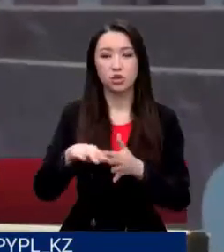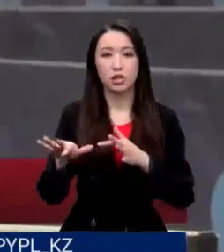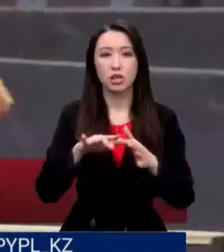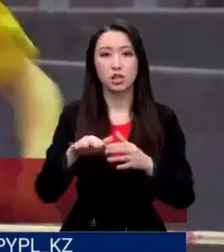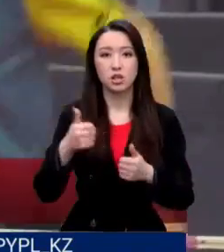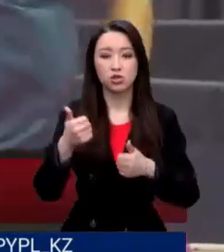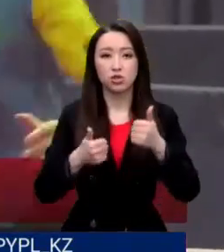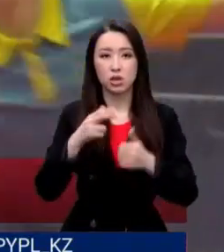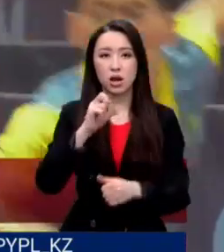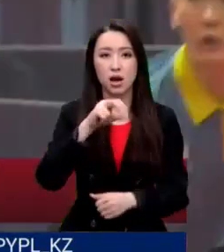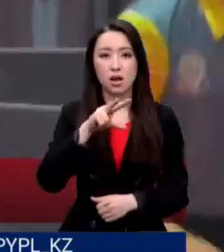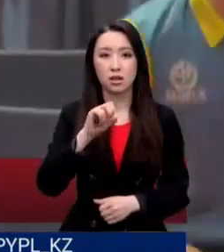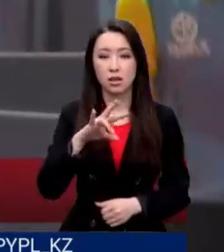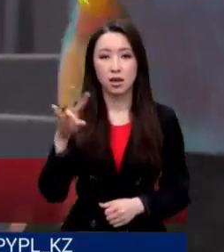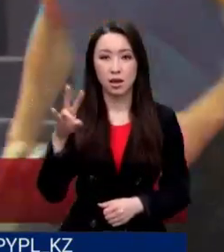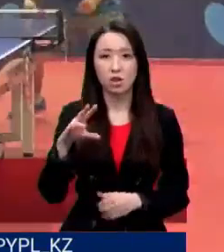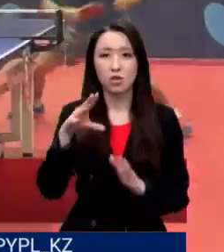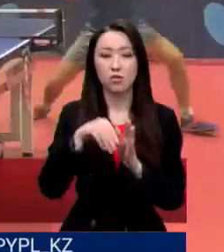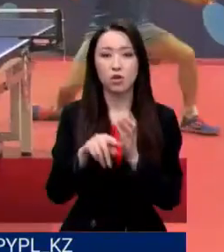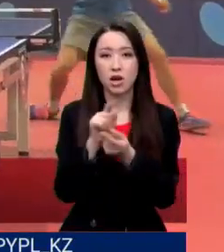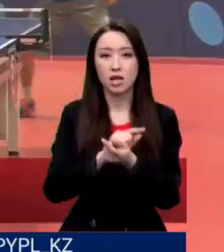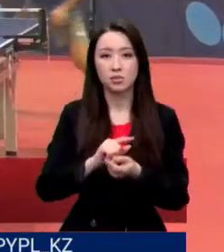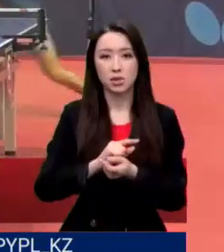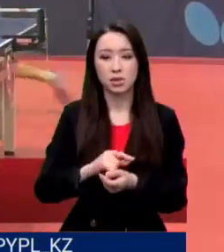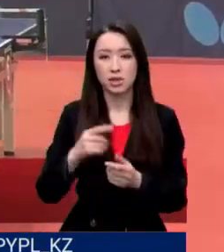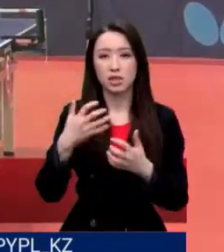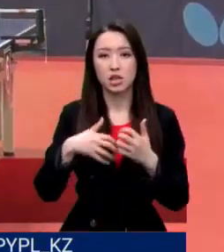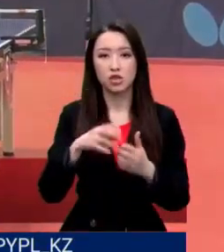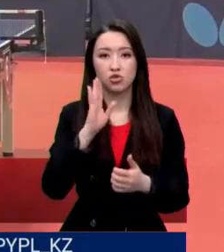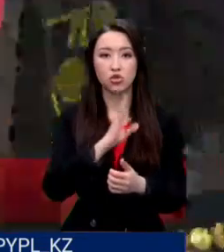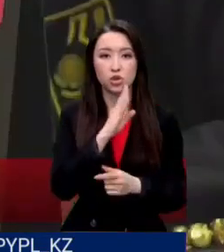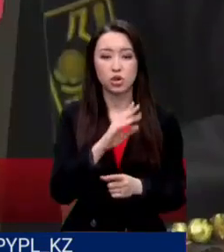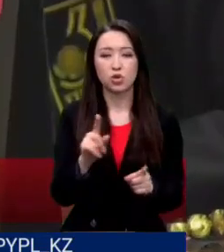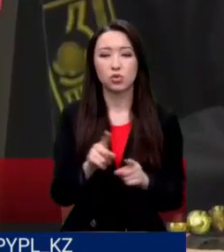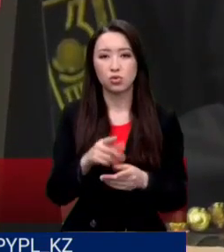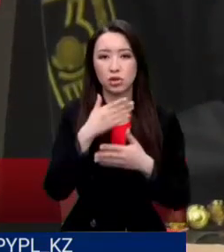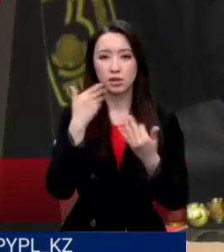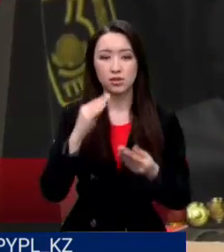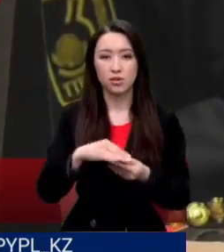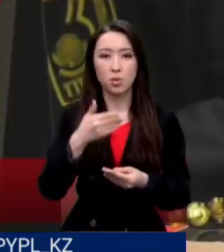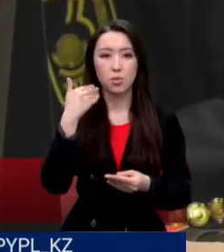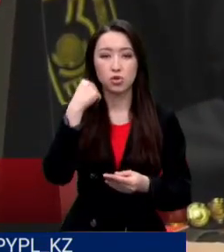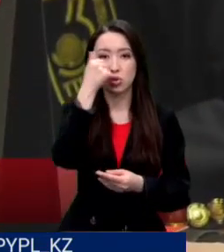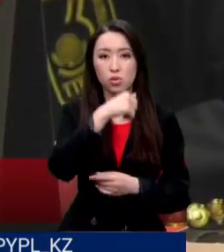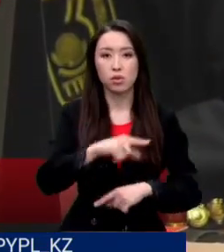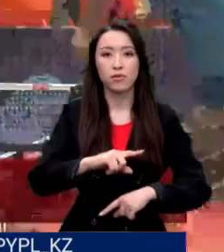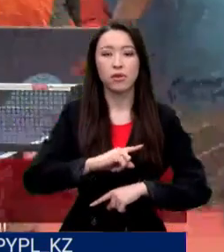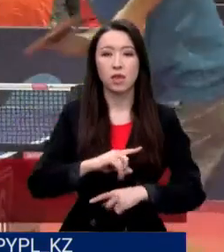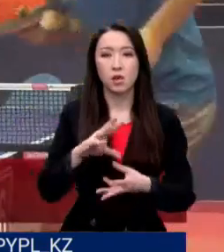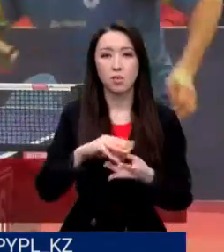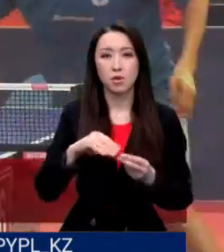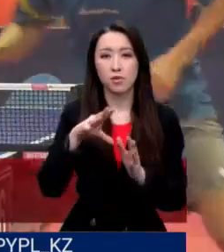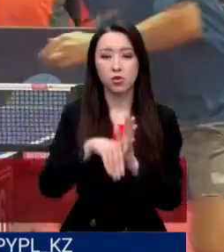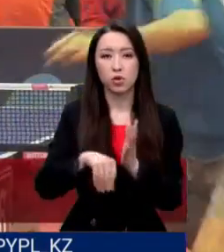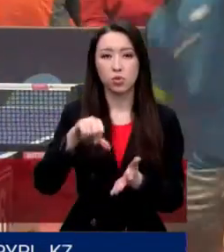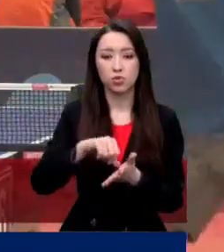аланом курмангалиева существенных изменений среди женщин также не произошло прошлогодний финал снова повторился в нем